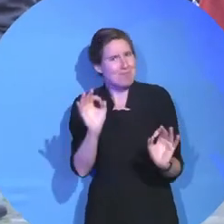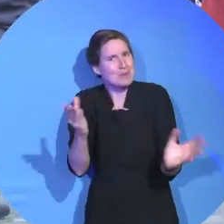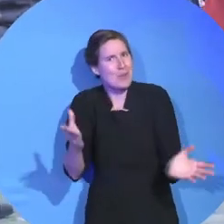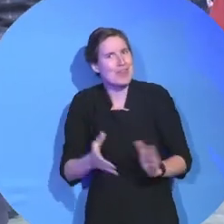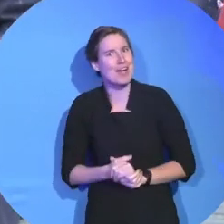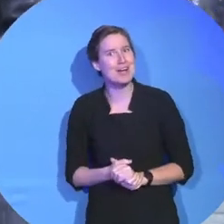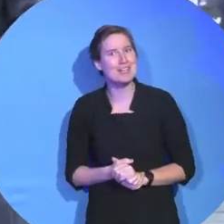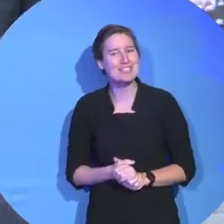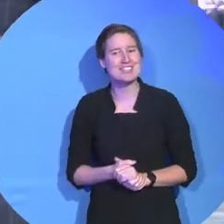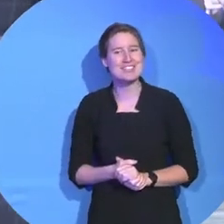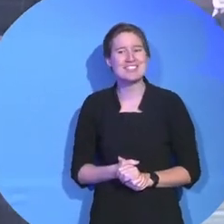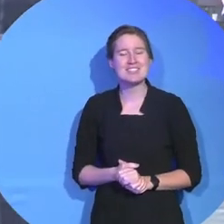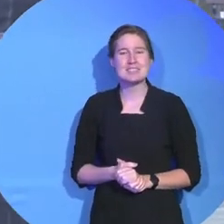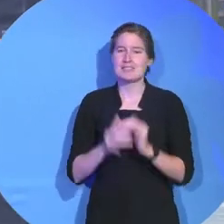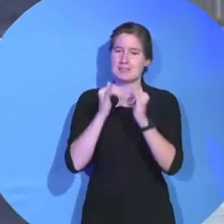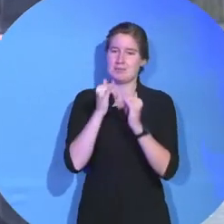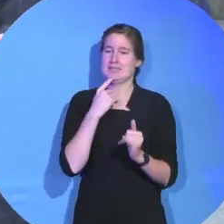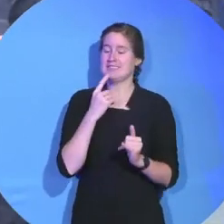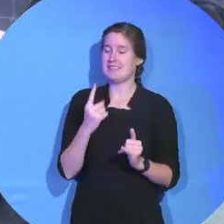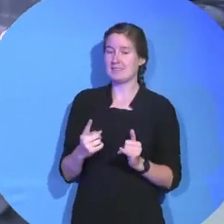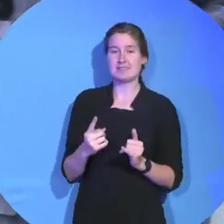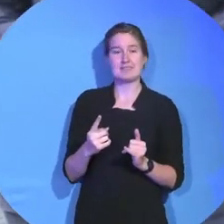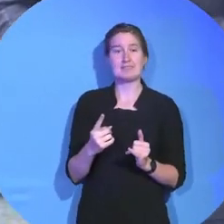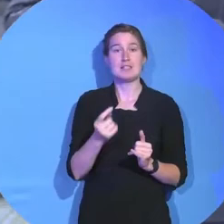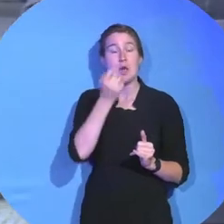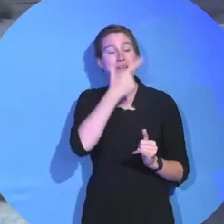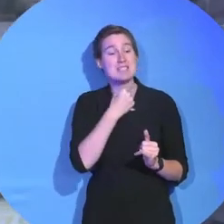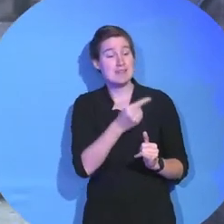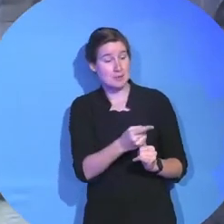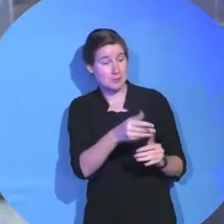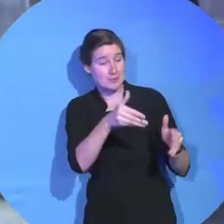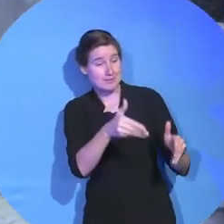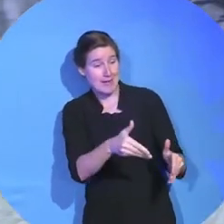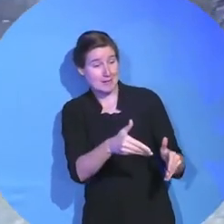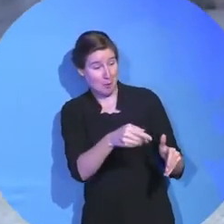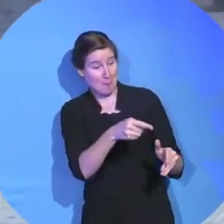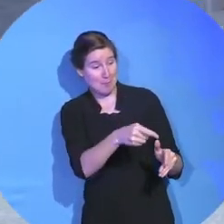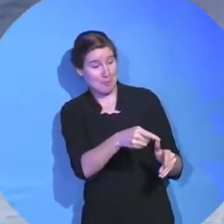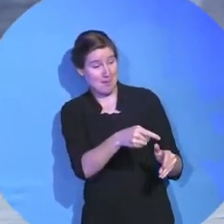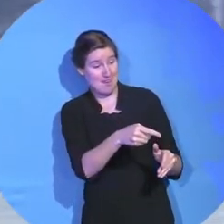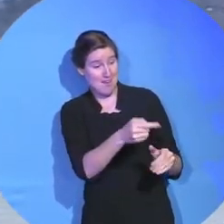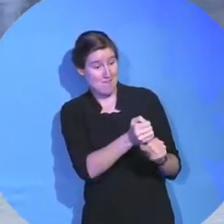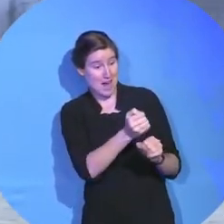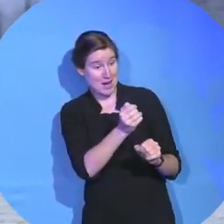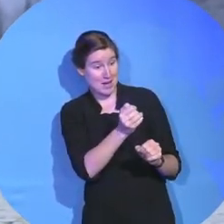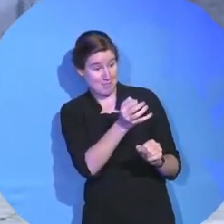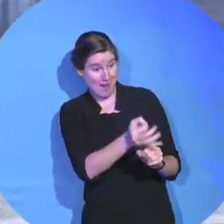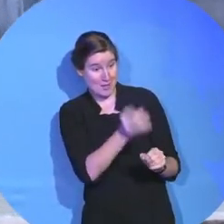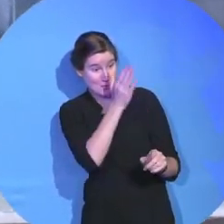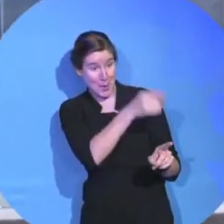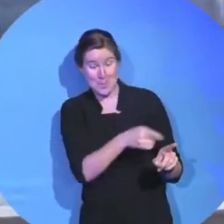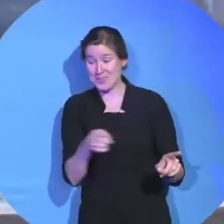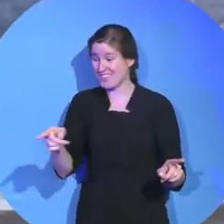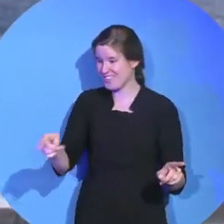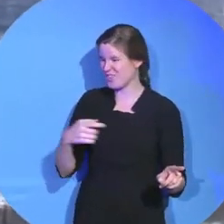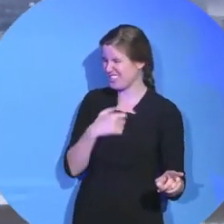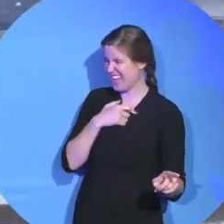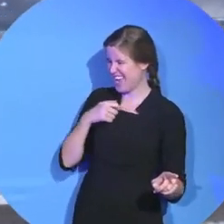uw werkplek en uw toekomstige werkplek, meneer Seder. U staat op de kandidatenlijst van de ChristenUnie. Meneer Van der Staaij, wat is uw boodschap aan